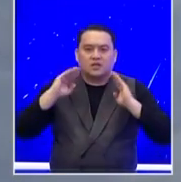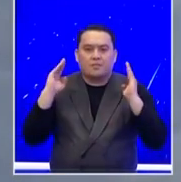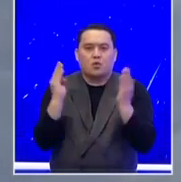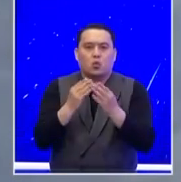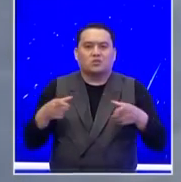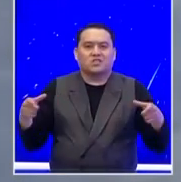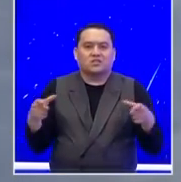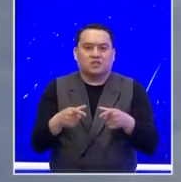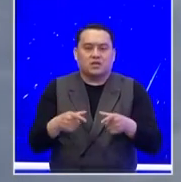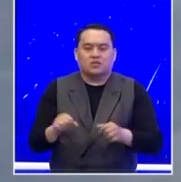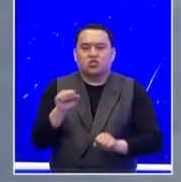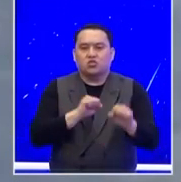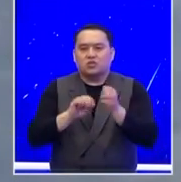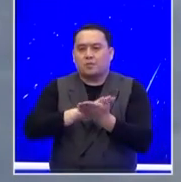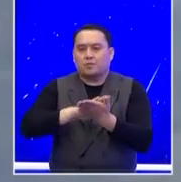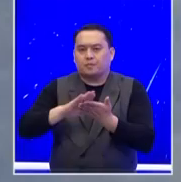обработки.